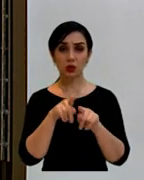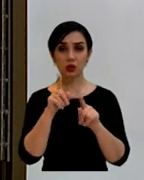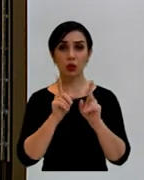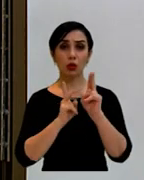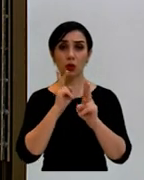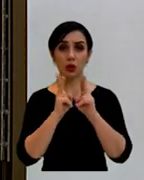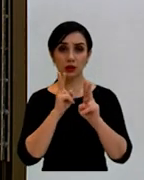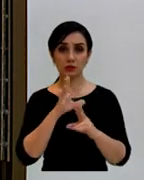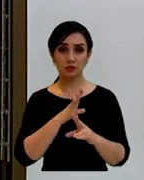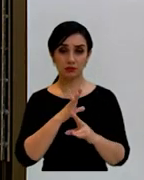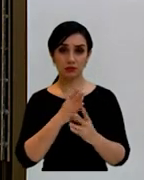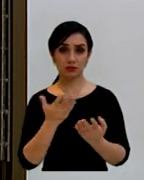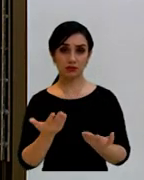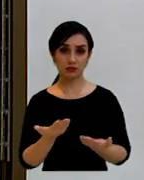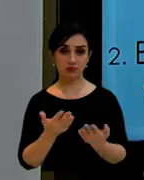bu.